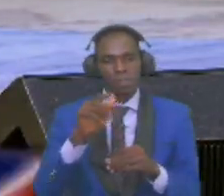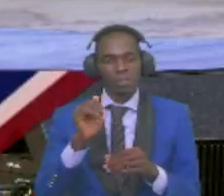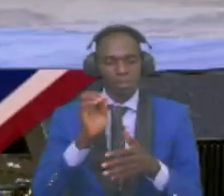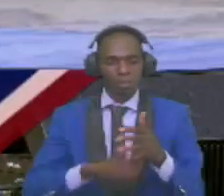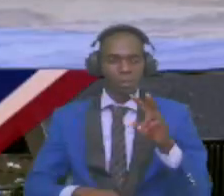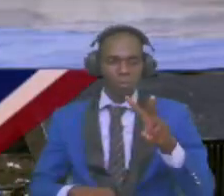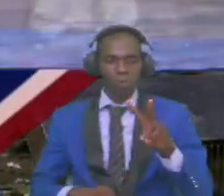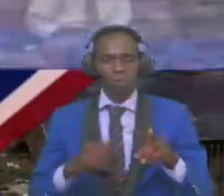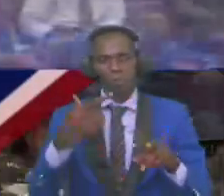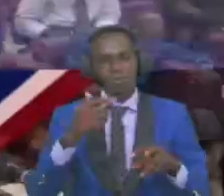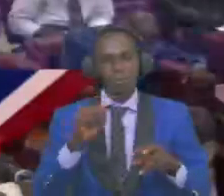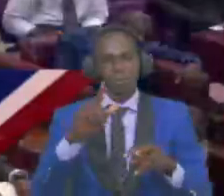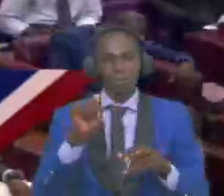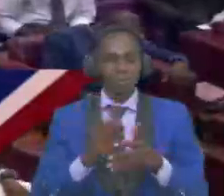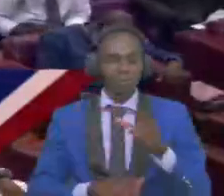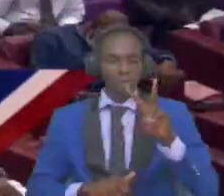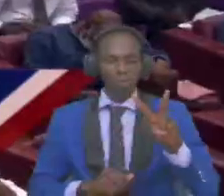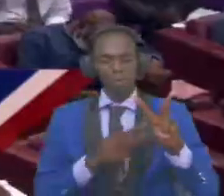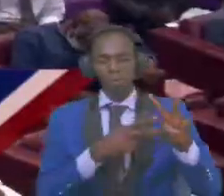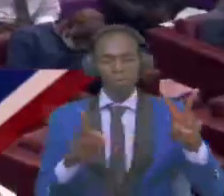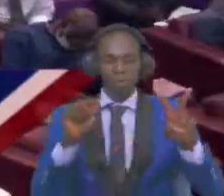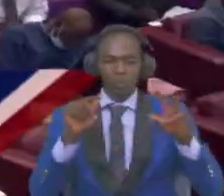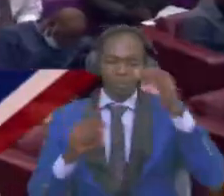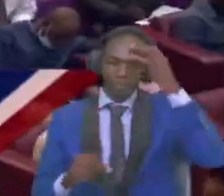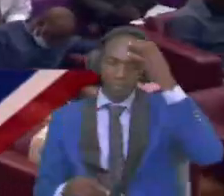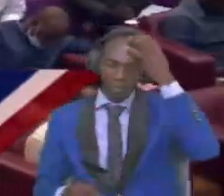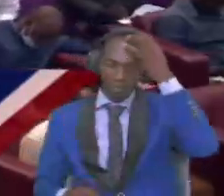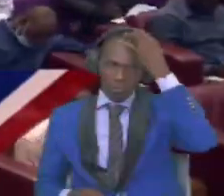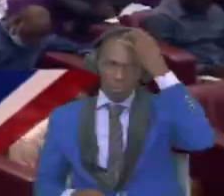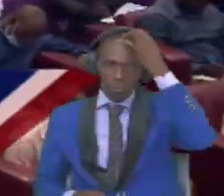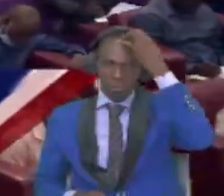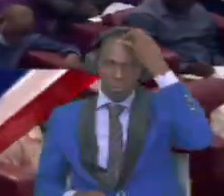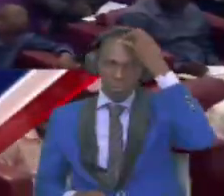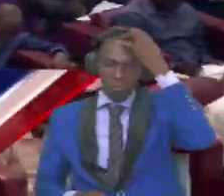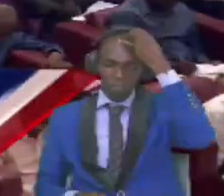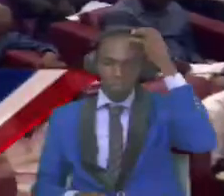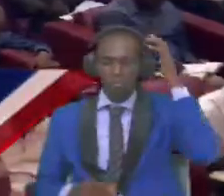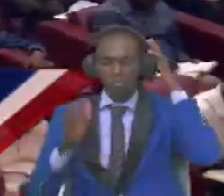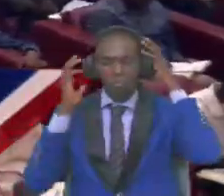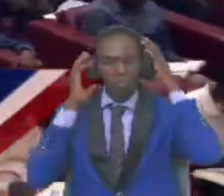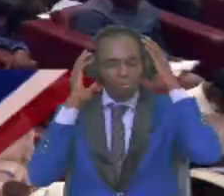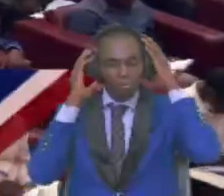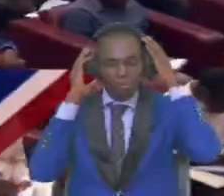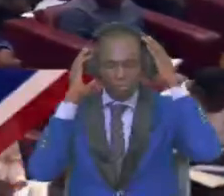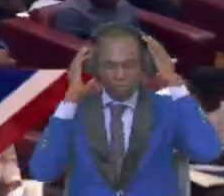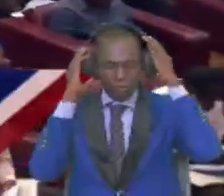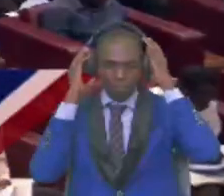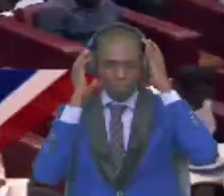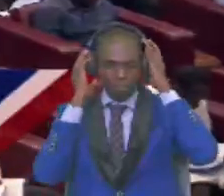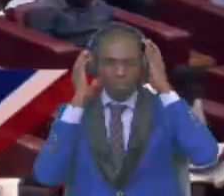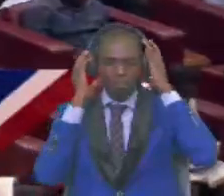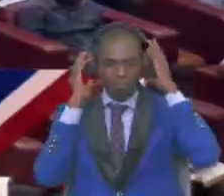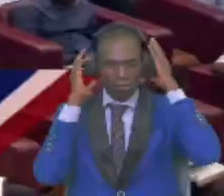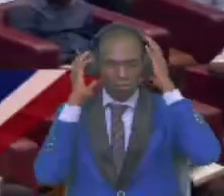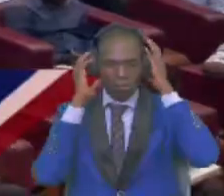gala de galata 2 verset 20 dans la neige à pitre 2 nous allons